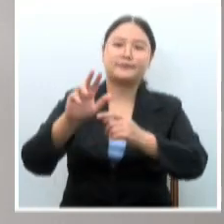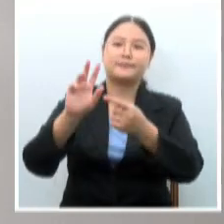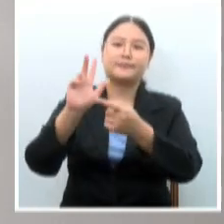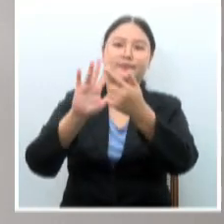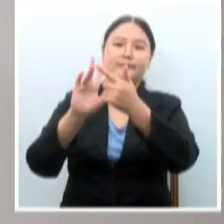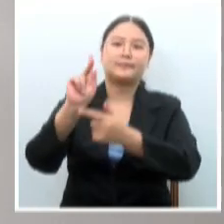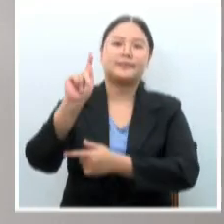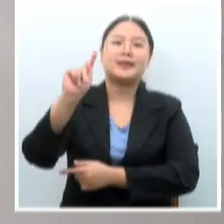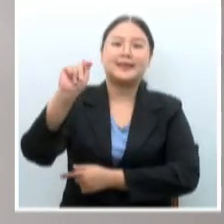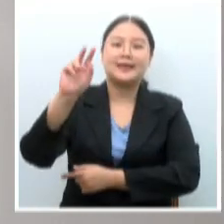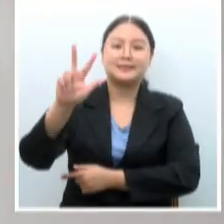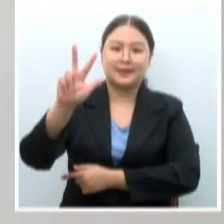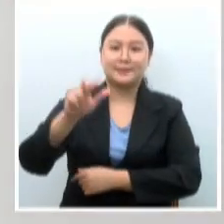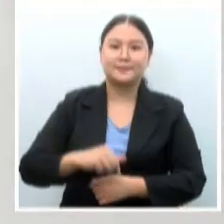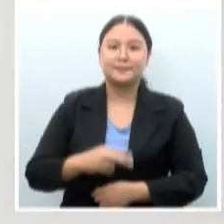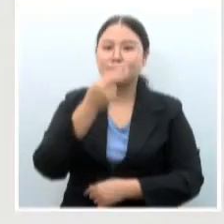ไรไปติดตามรับชมกันค่ะ